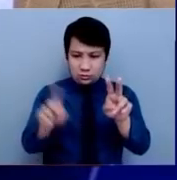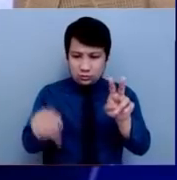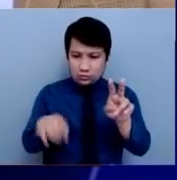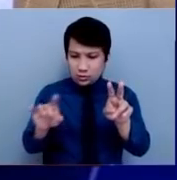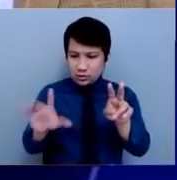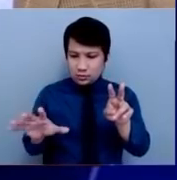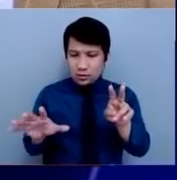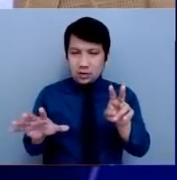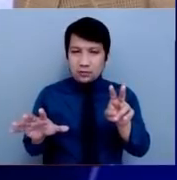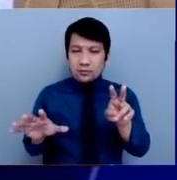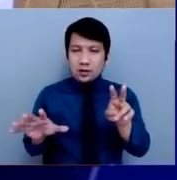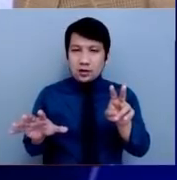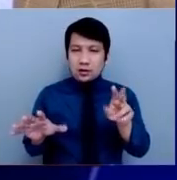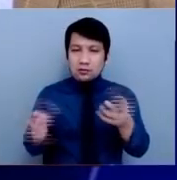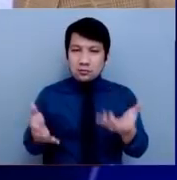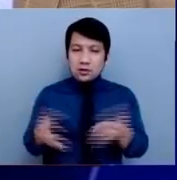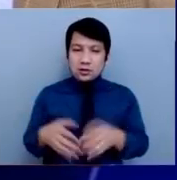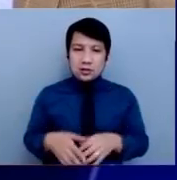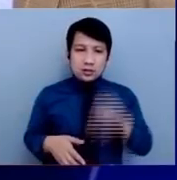yung PD